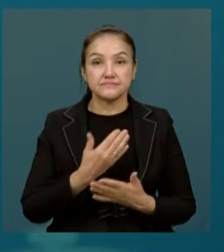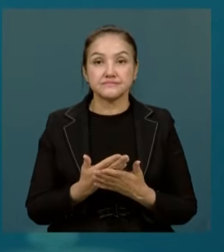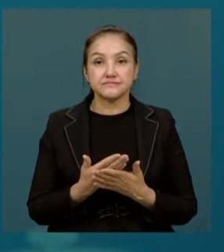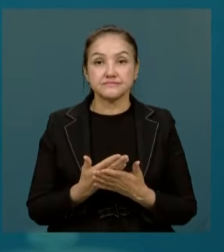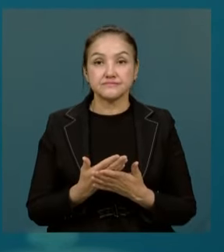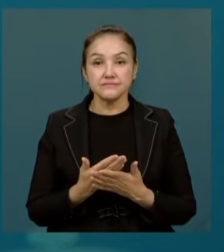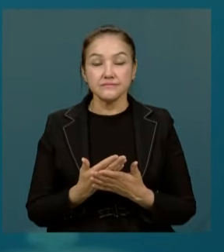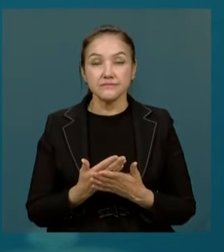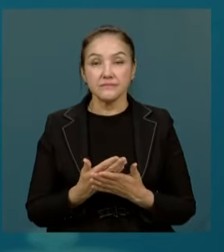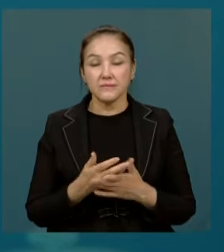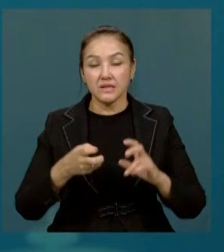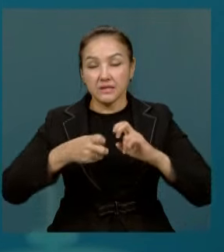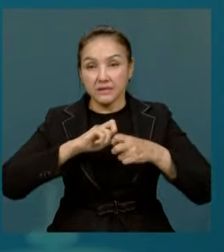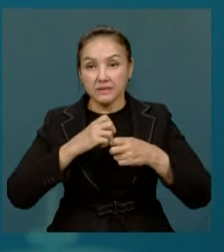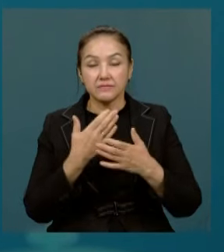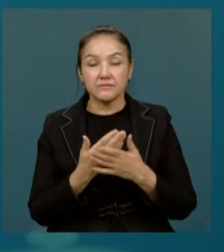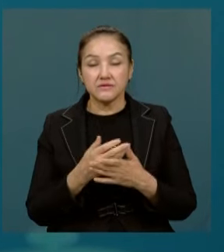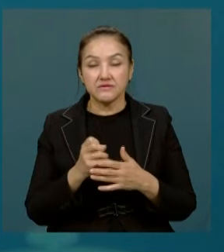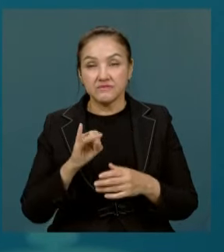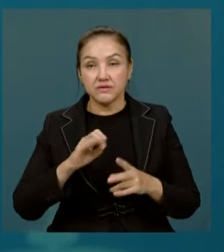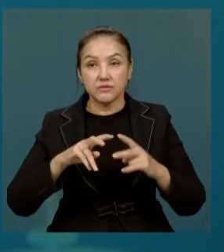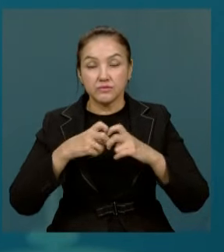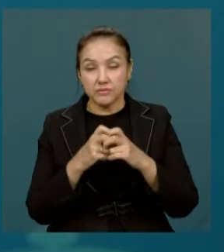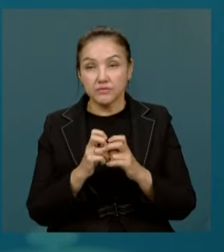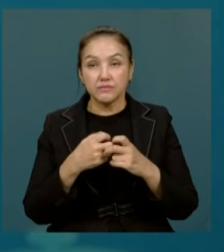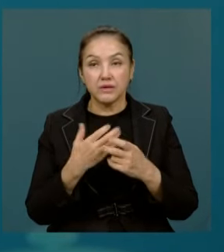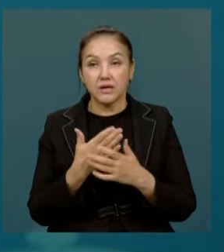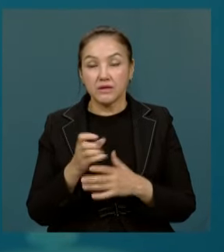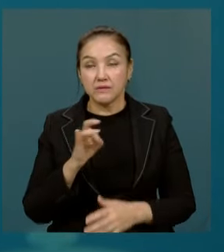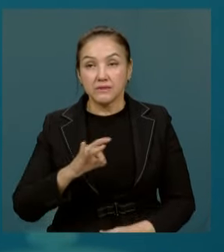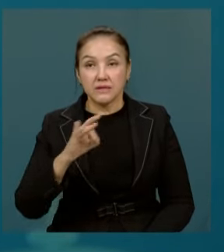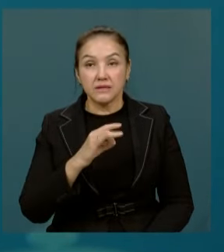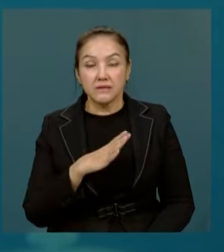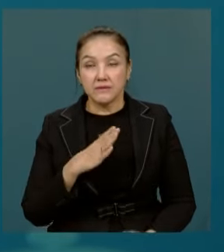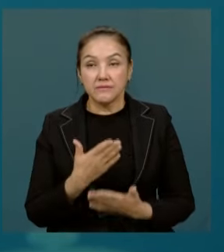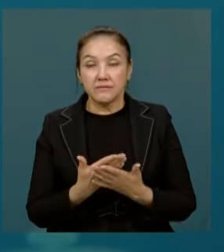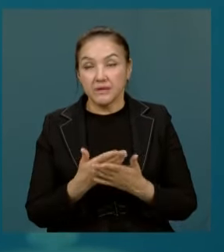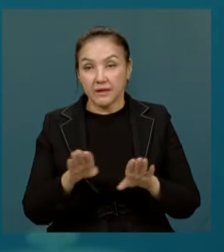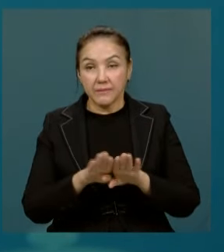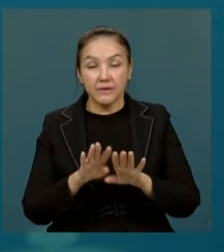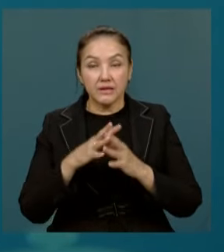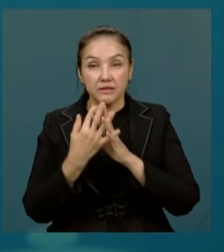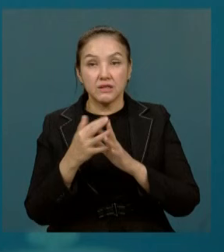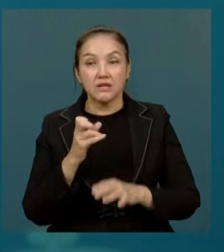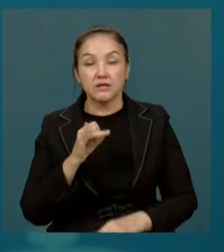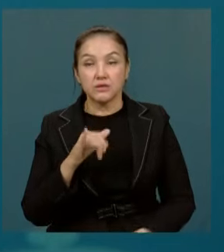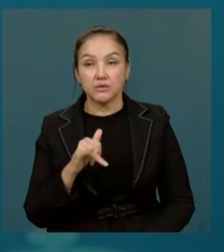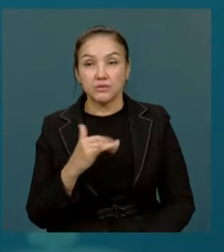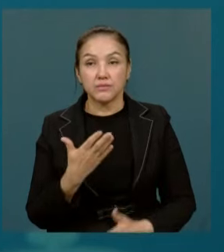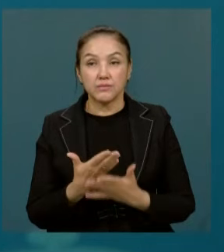тоже повреждены инфраструктурные объекты это в мирском районе в селе Алта